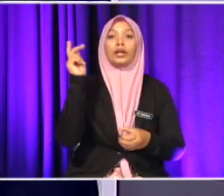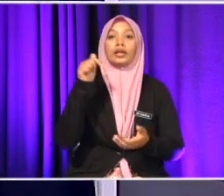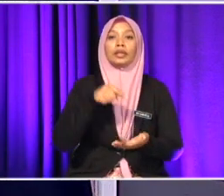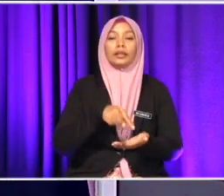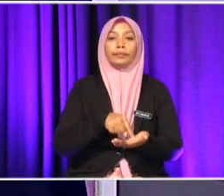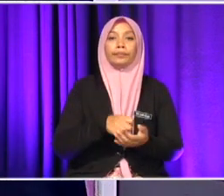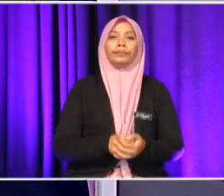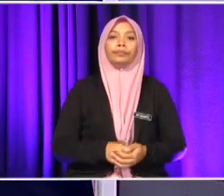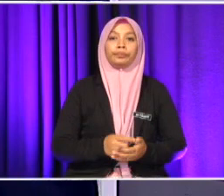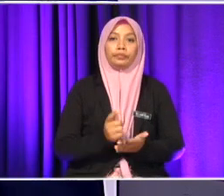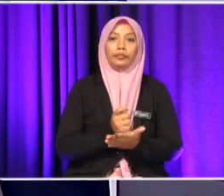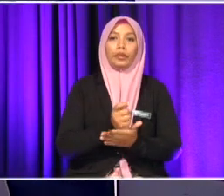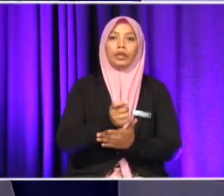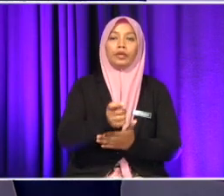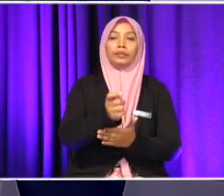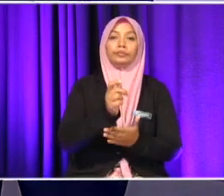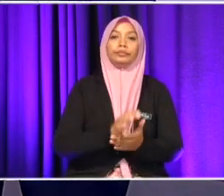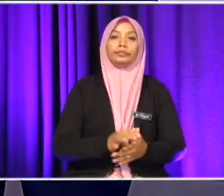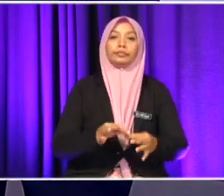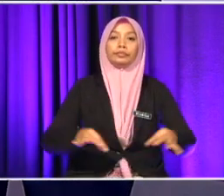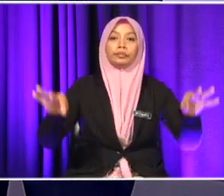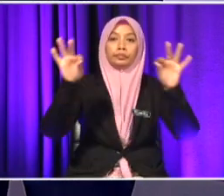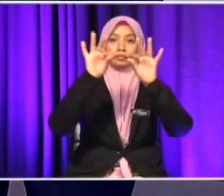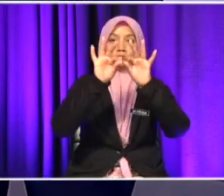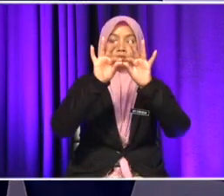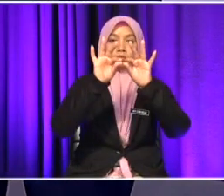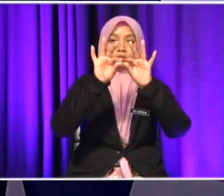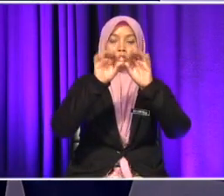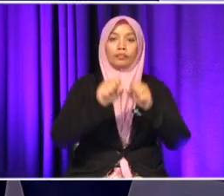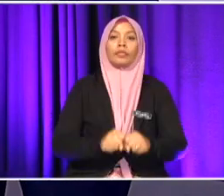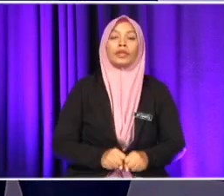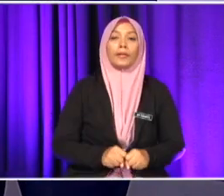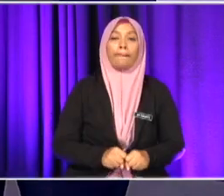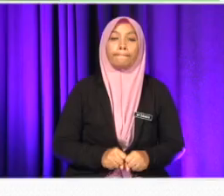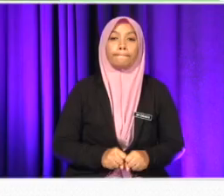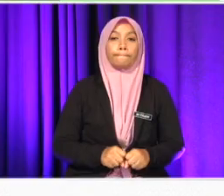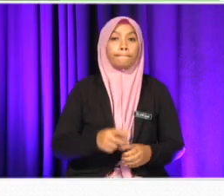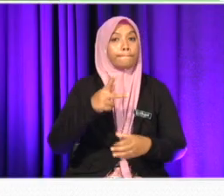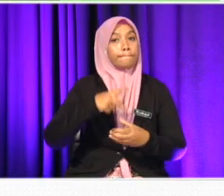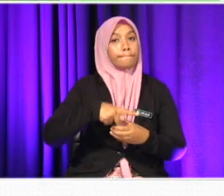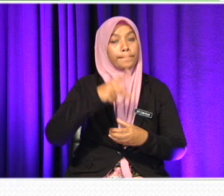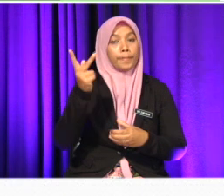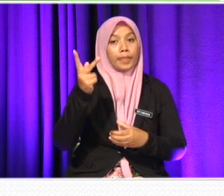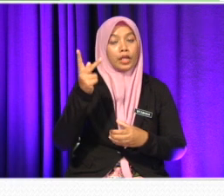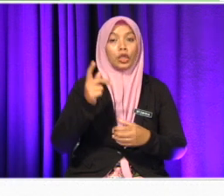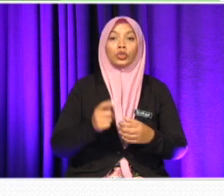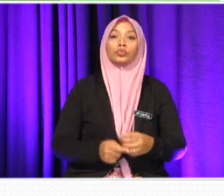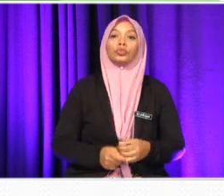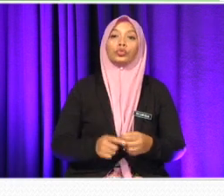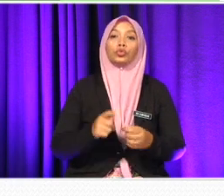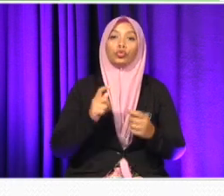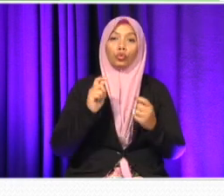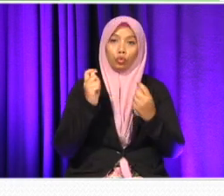seterusnya kita akan lihat pada kepentingan pengeluaran pertama kepentingan pengeluaran adalah menukar input kepada output